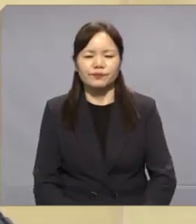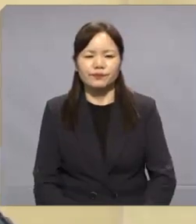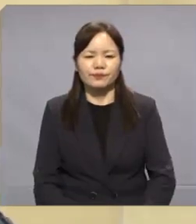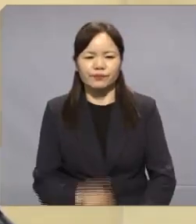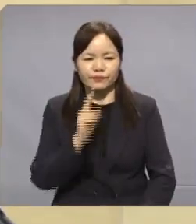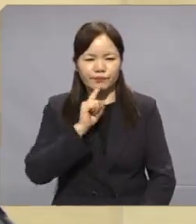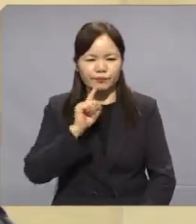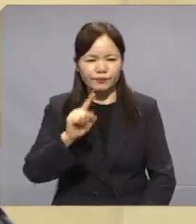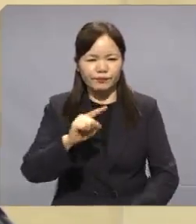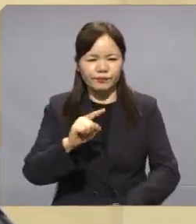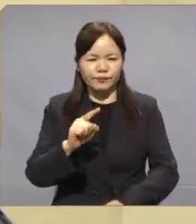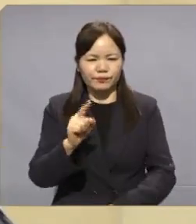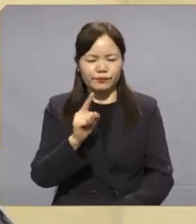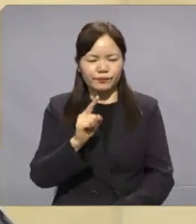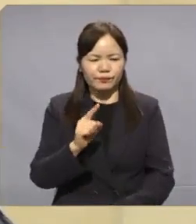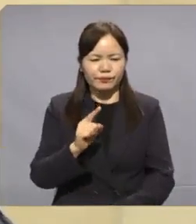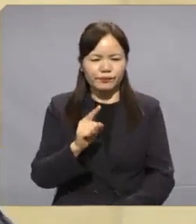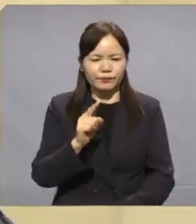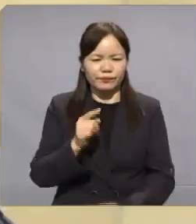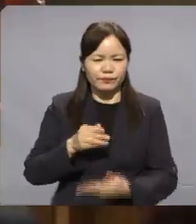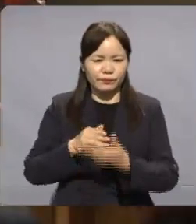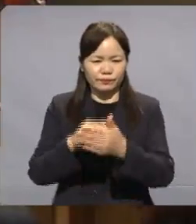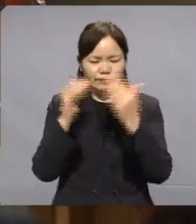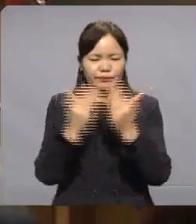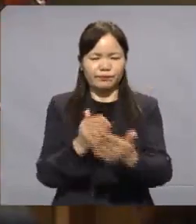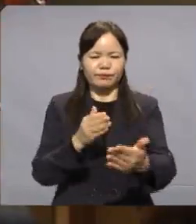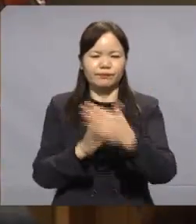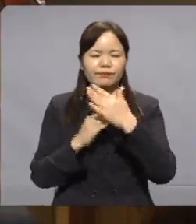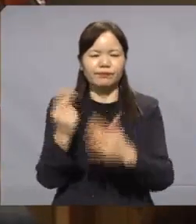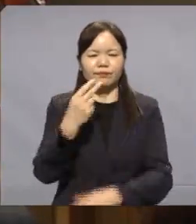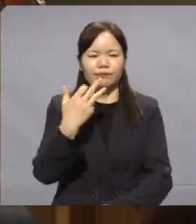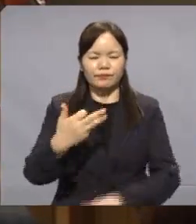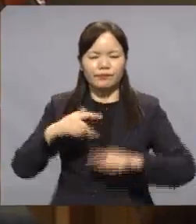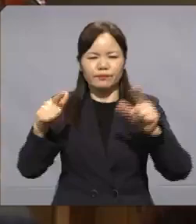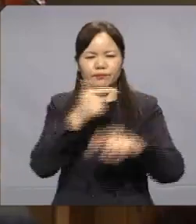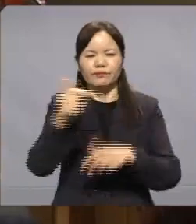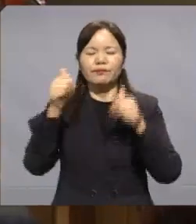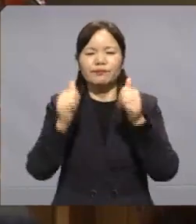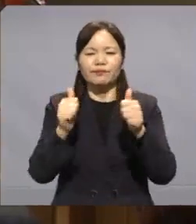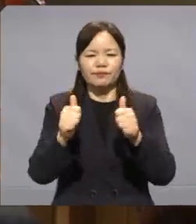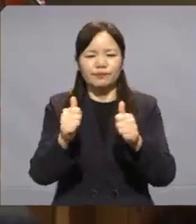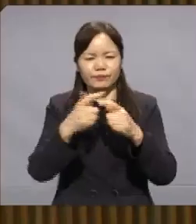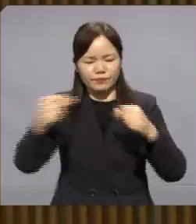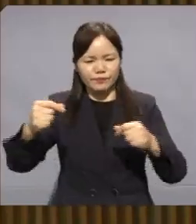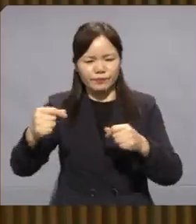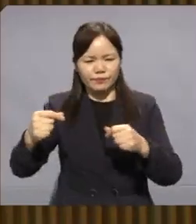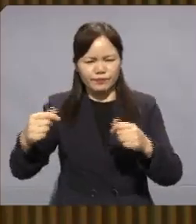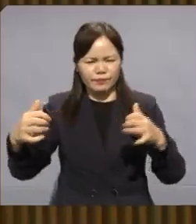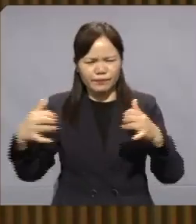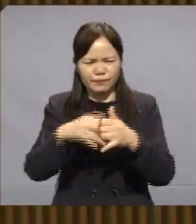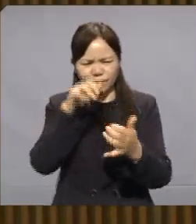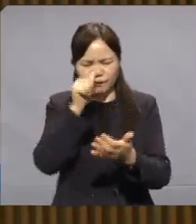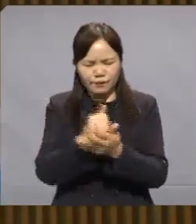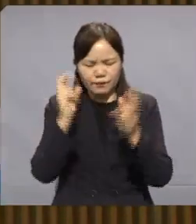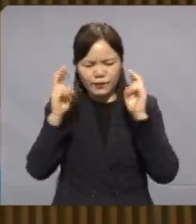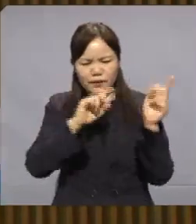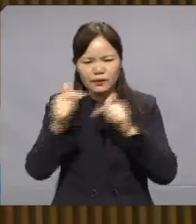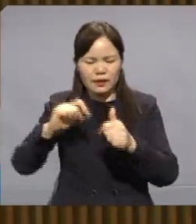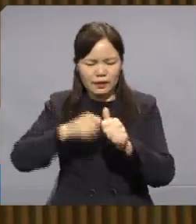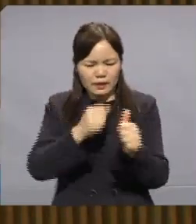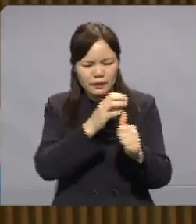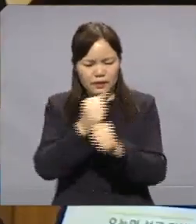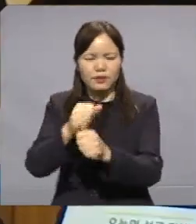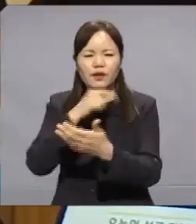주문. 상고를 모두 기각한다. 2018년 대법원은 일제 전범 기업이 강제징용